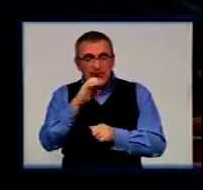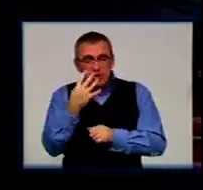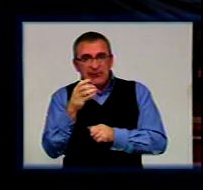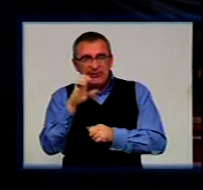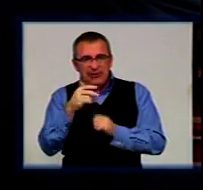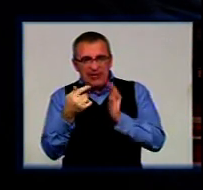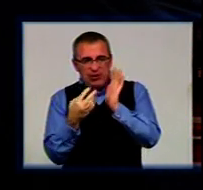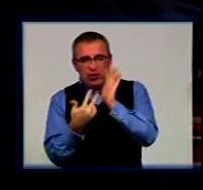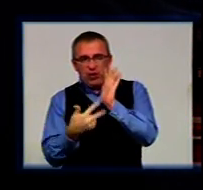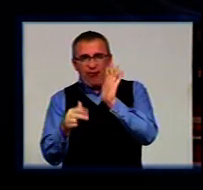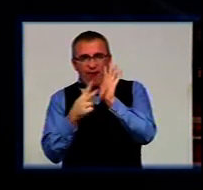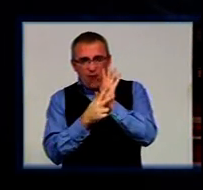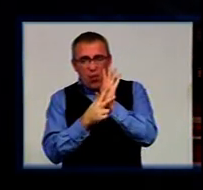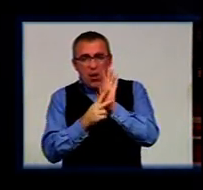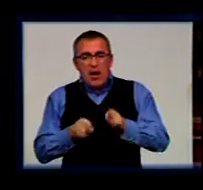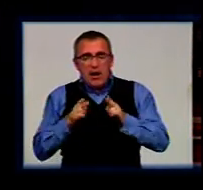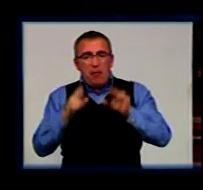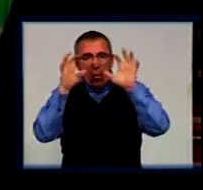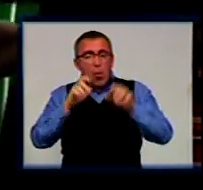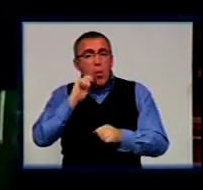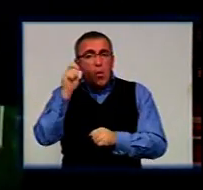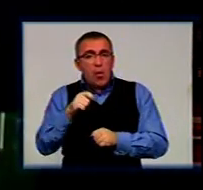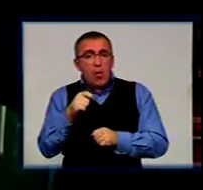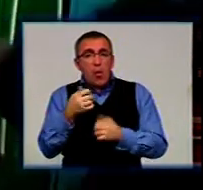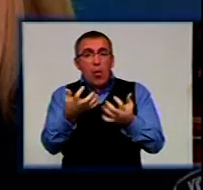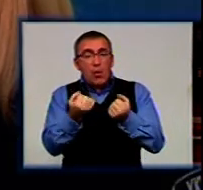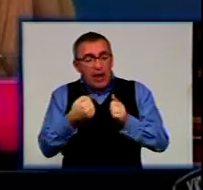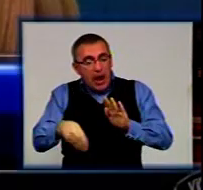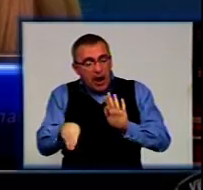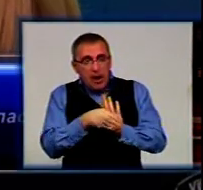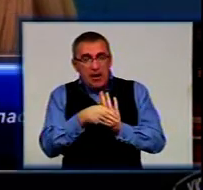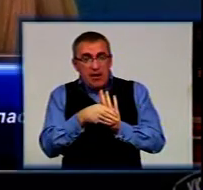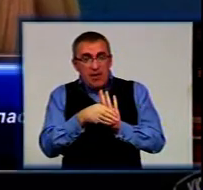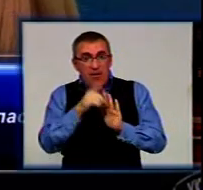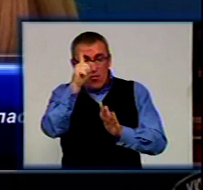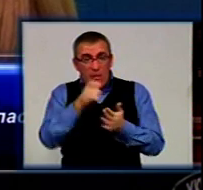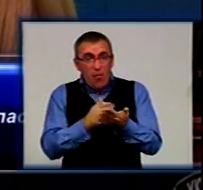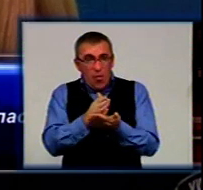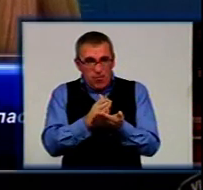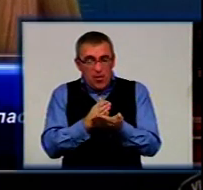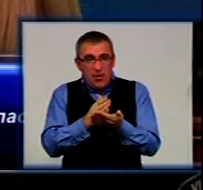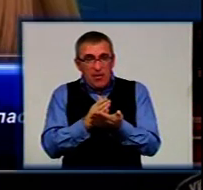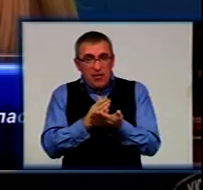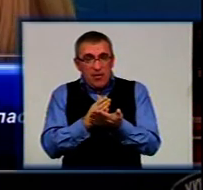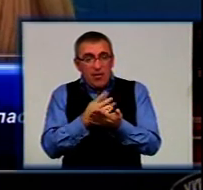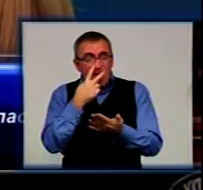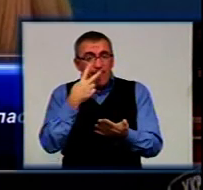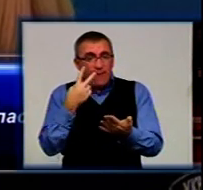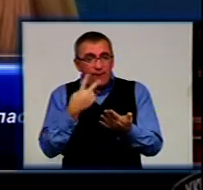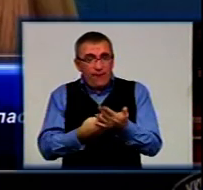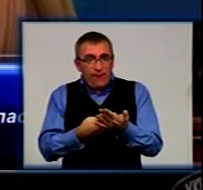статтею 368 Кримінального кодексу України – одержання хабара. Відносно посадовця обрано запобіжний захід у